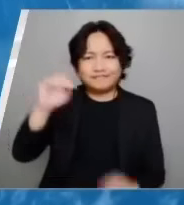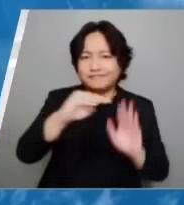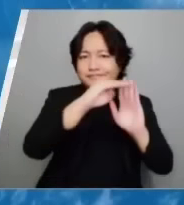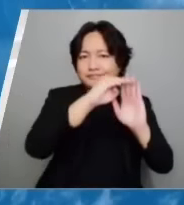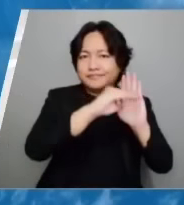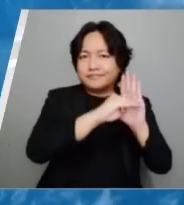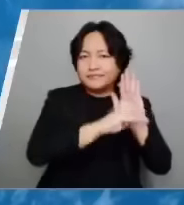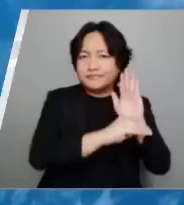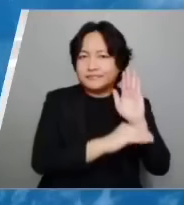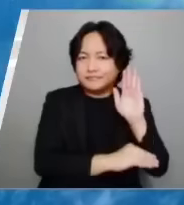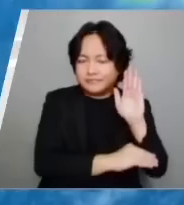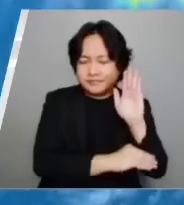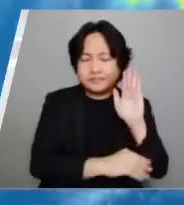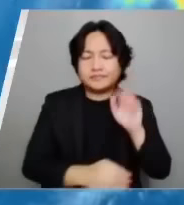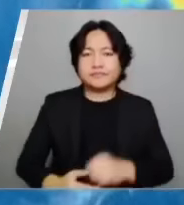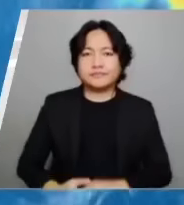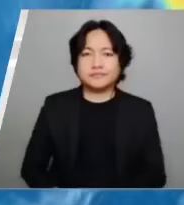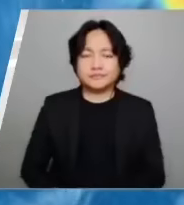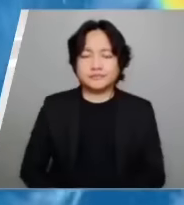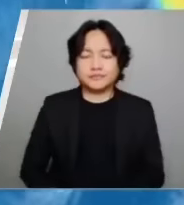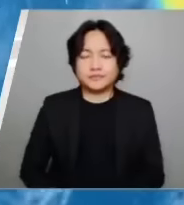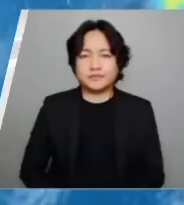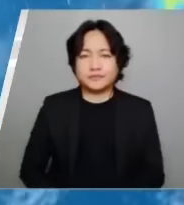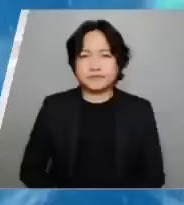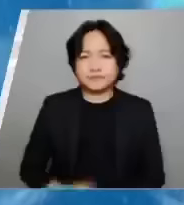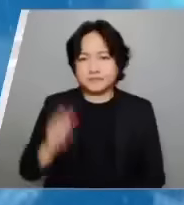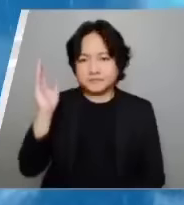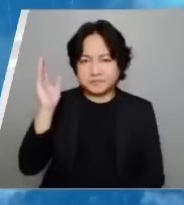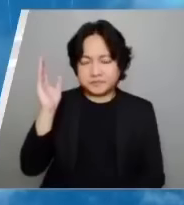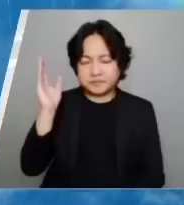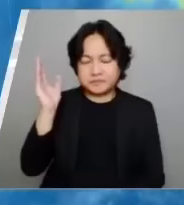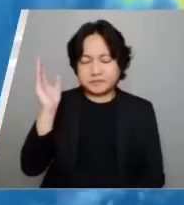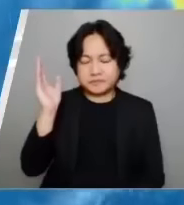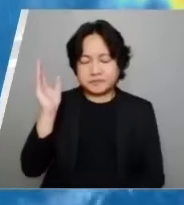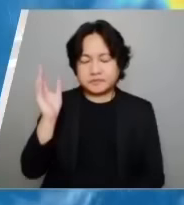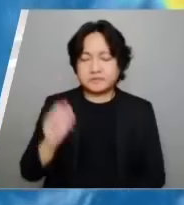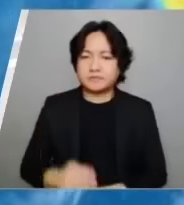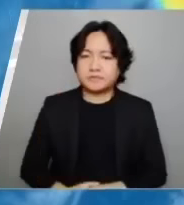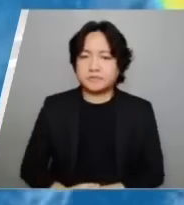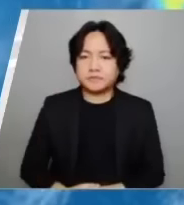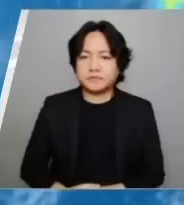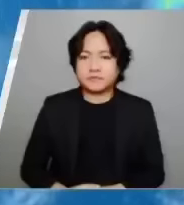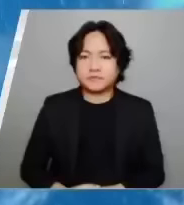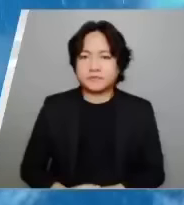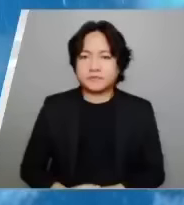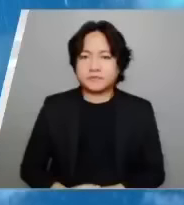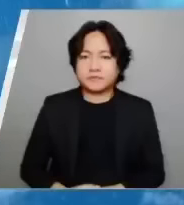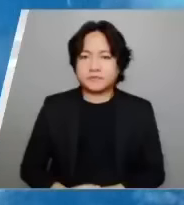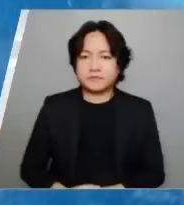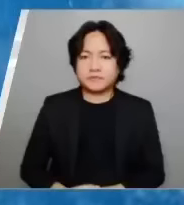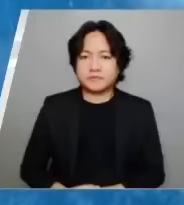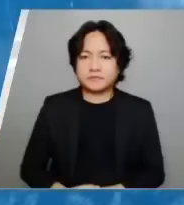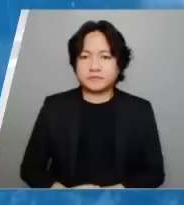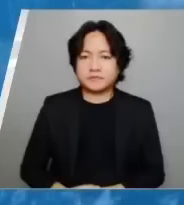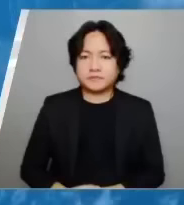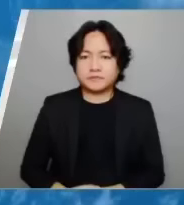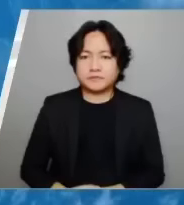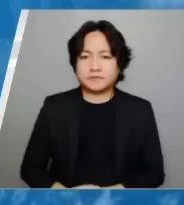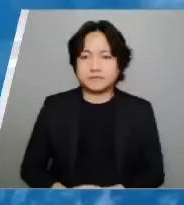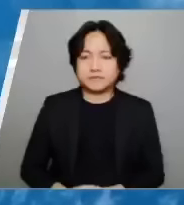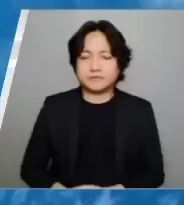Vizcaya, Apayao, Kalinga, Abra, Mountain Province, Ifugao, northern portion ng